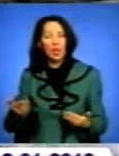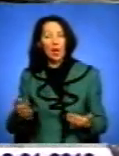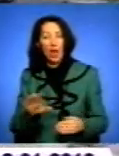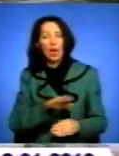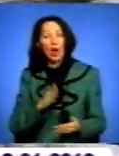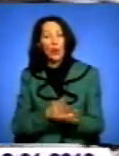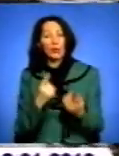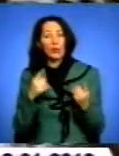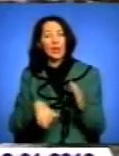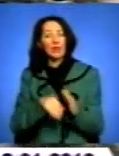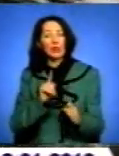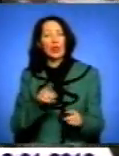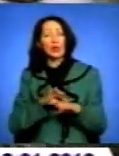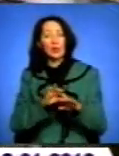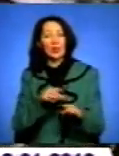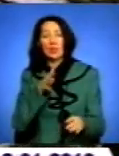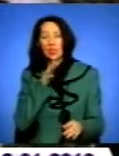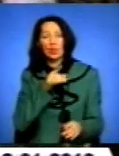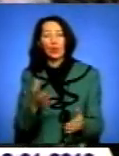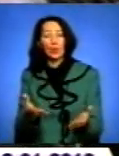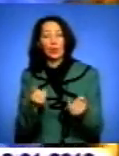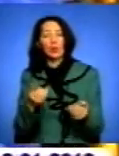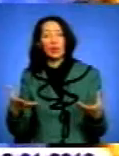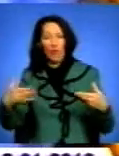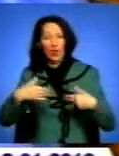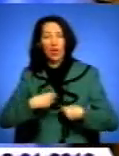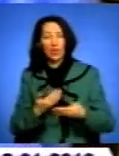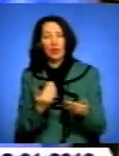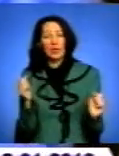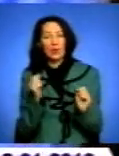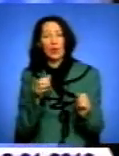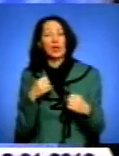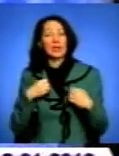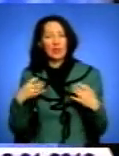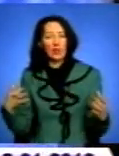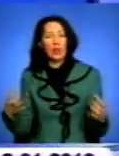як провести час, щоб отримати незабутнє враження від зимових свят.